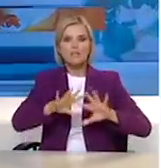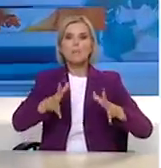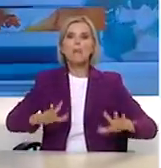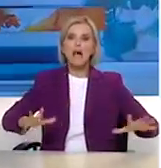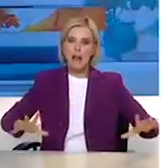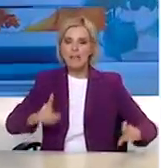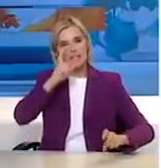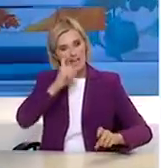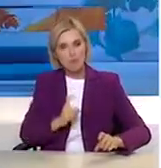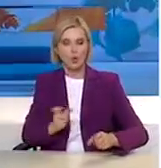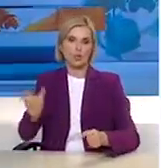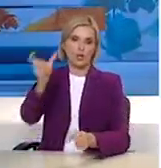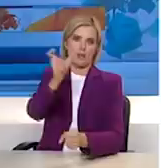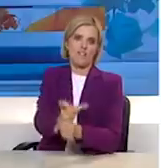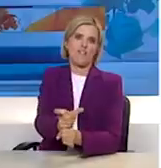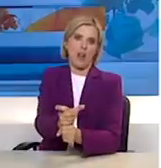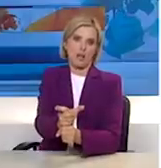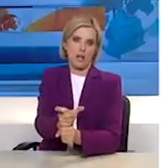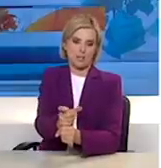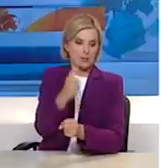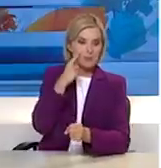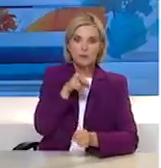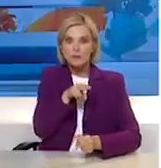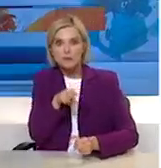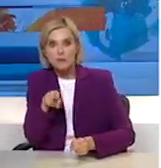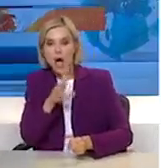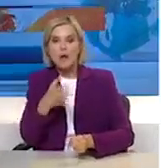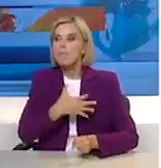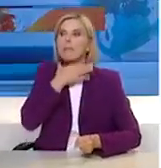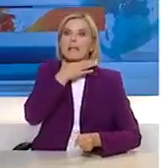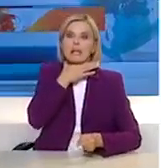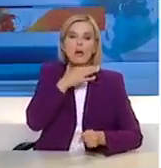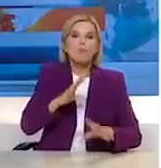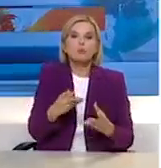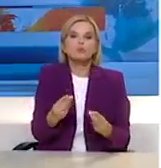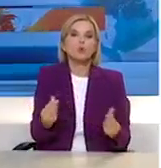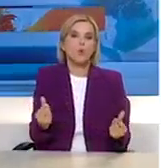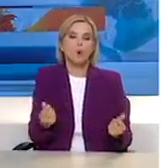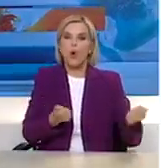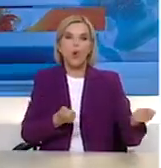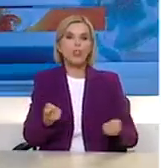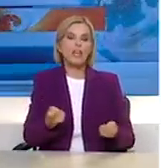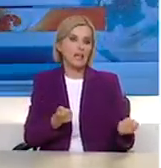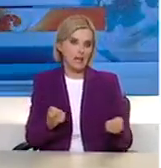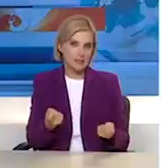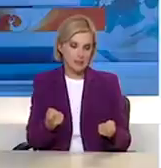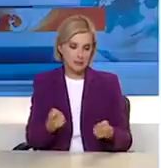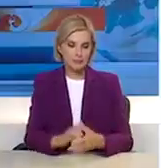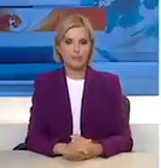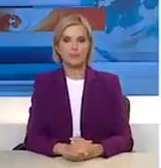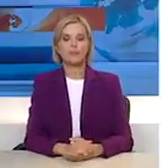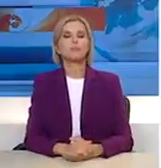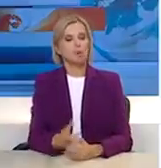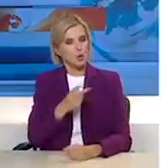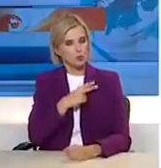οποίος ασχολείται με καταδύσεις, και έχει δώσει ήδη κάποια μέτρα, κάποιες οδηγίες που αφορούν αυτή την